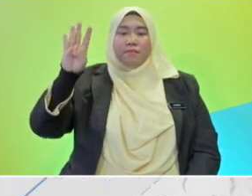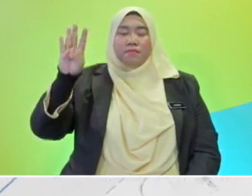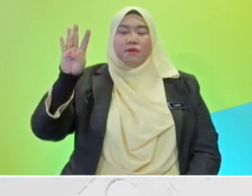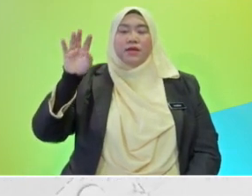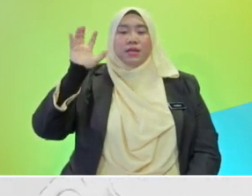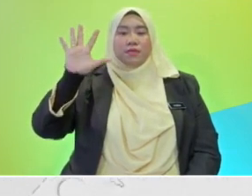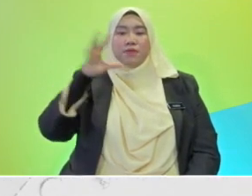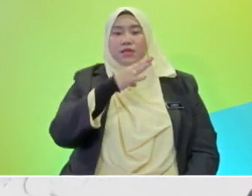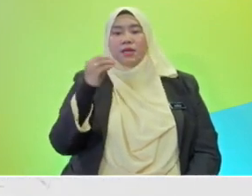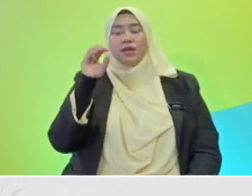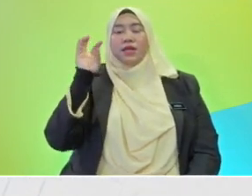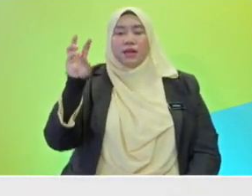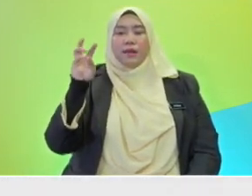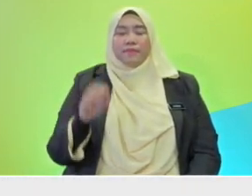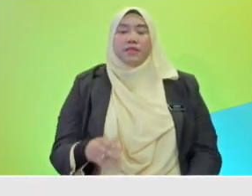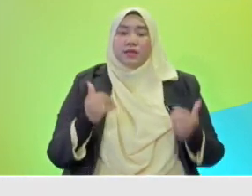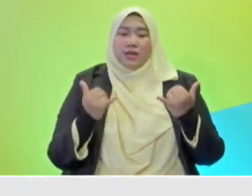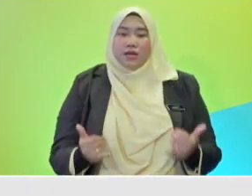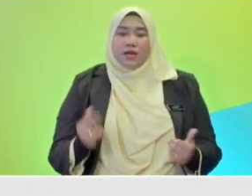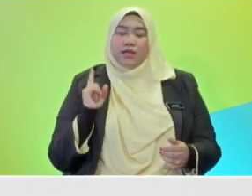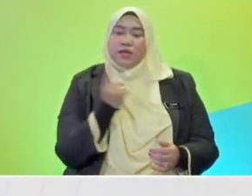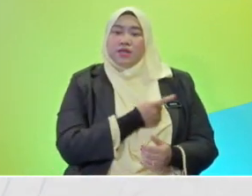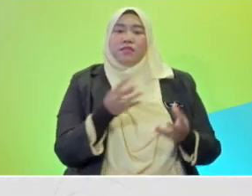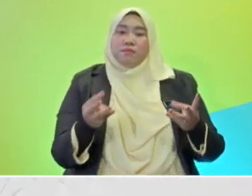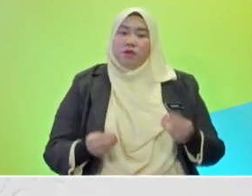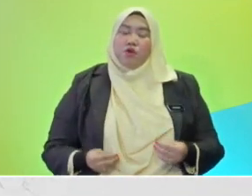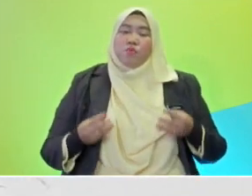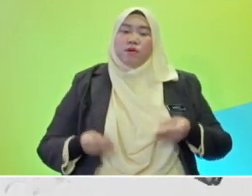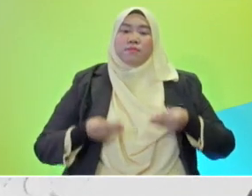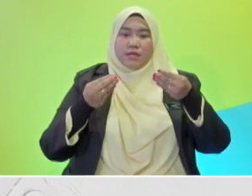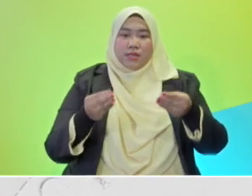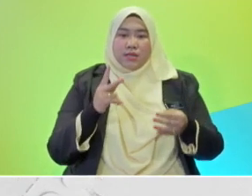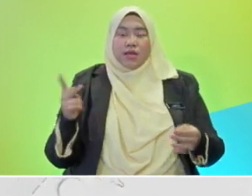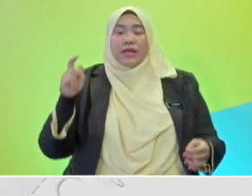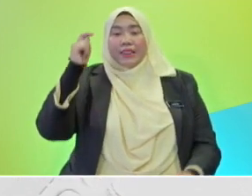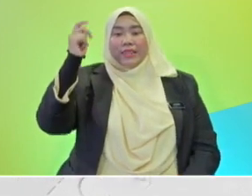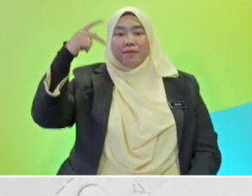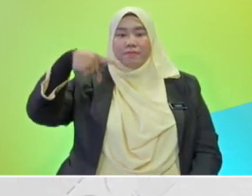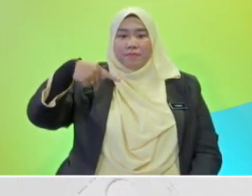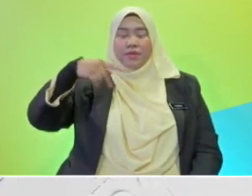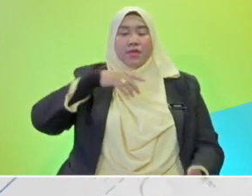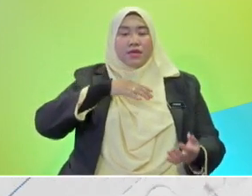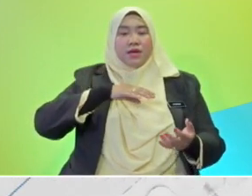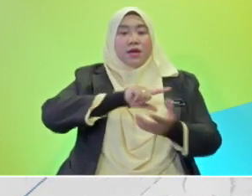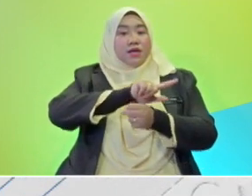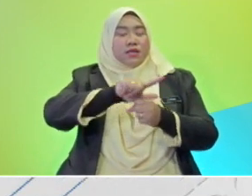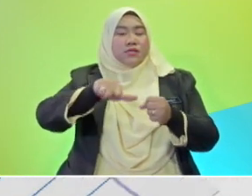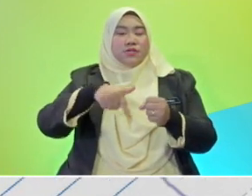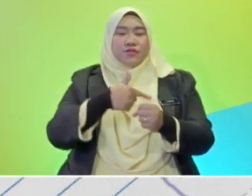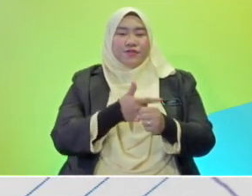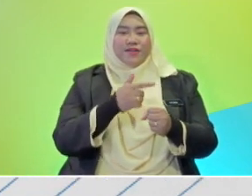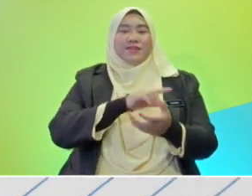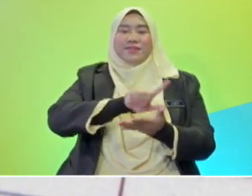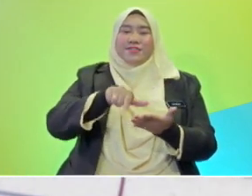5 seterusnya sekarang kita ingin memberi tipe keseluruhan oke irvine iya sih Nak tanya Irfan ini